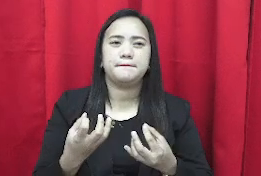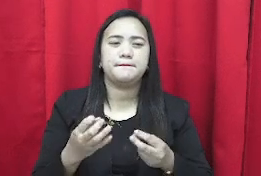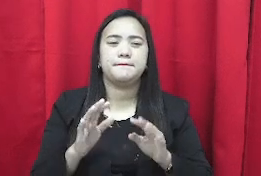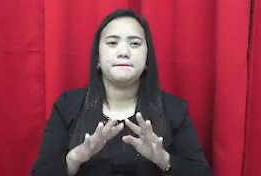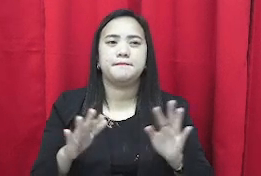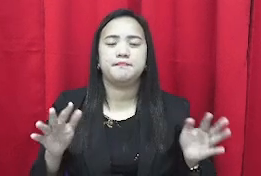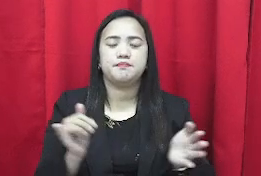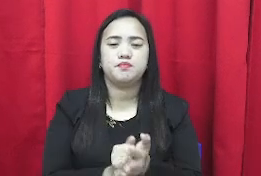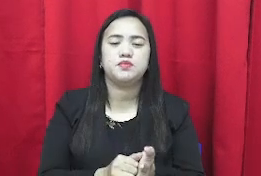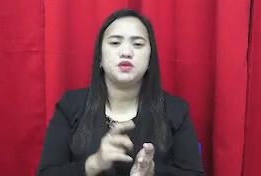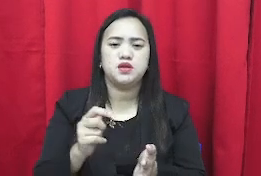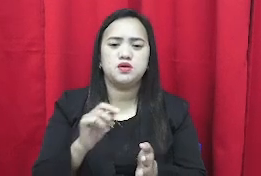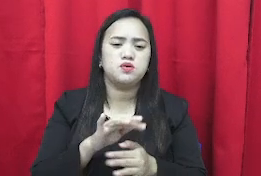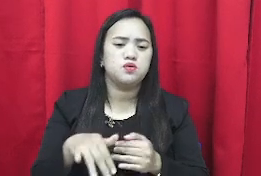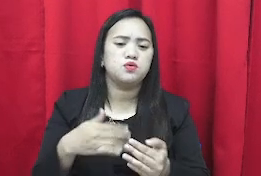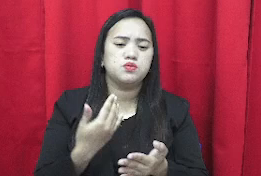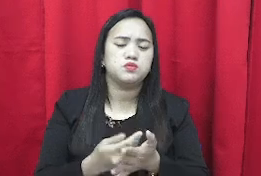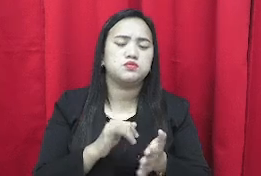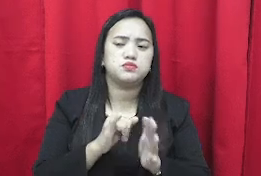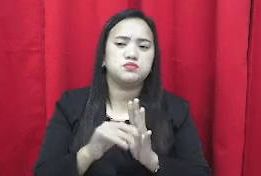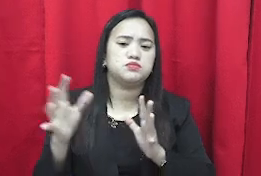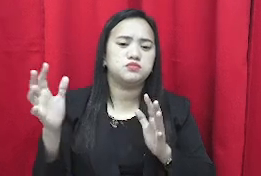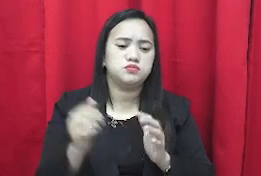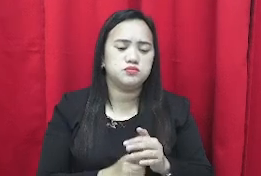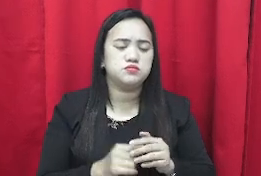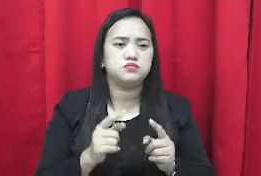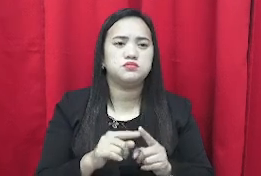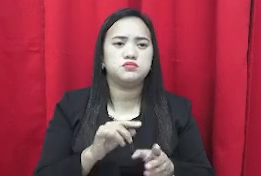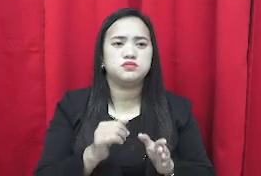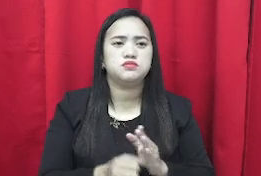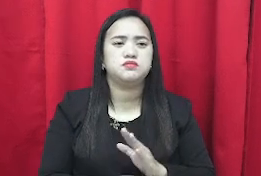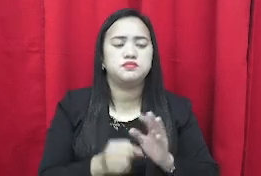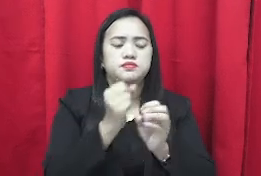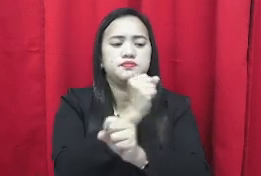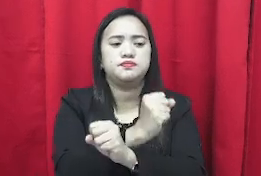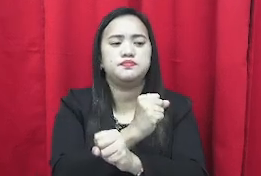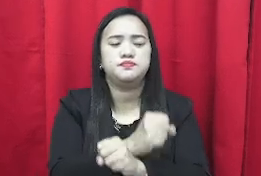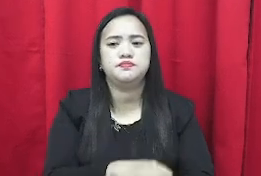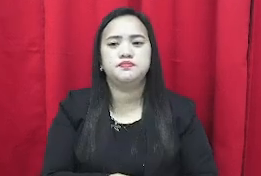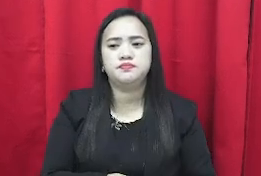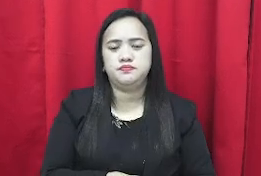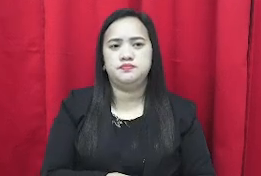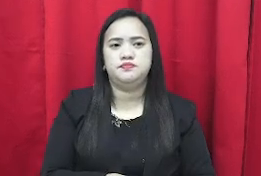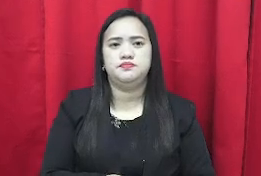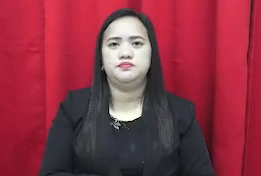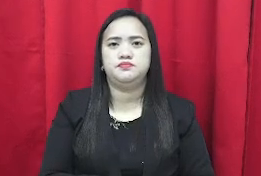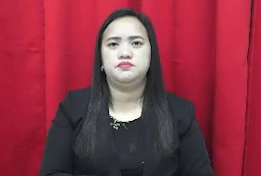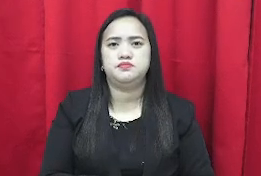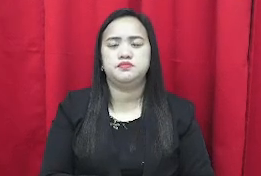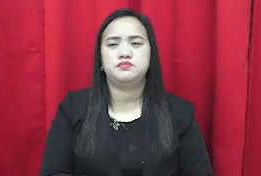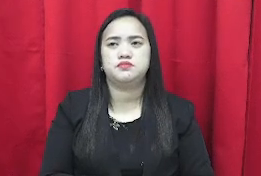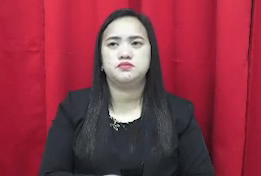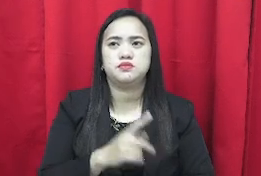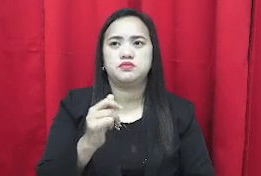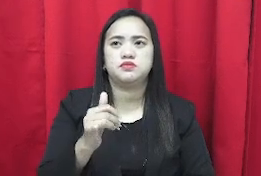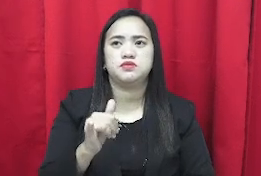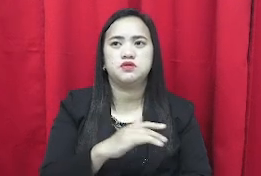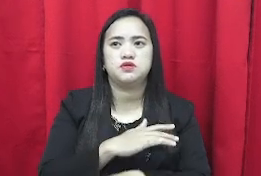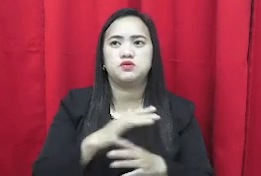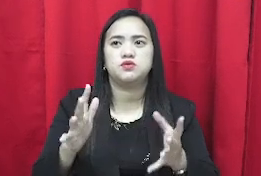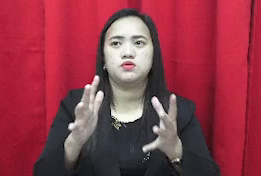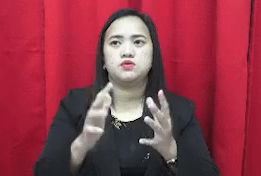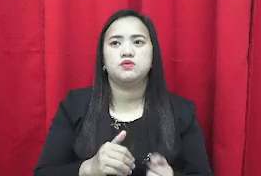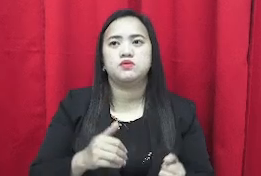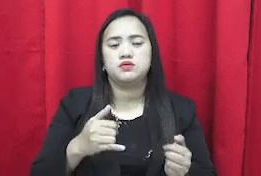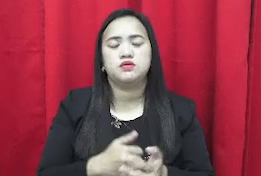umayaw Toto konting hirap lang Ay nawala na nangangayaw na kaya nga sabi tama yung